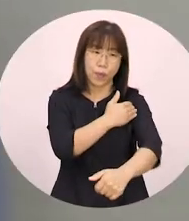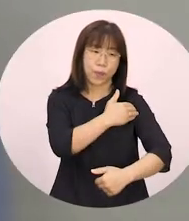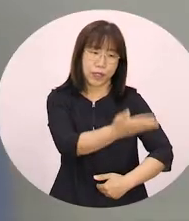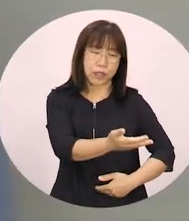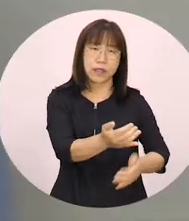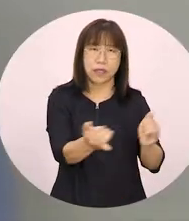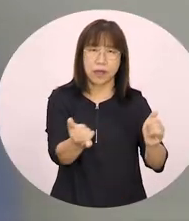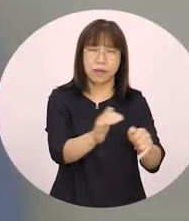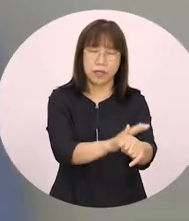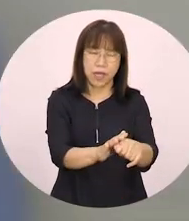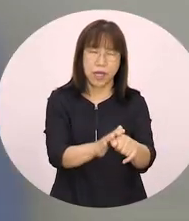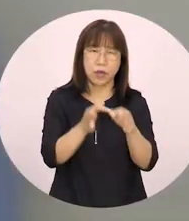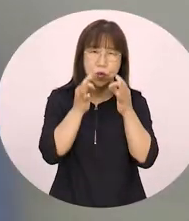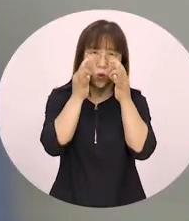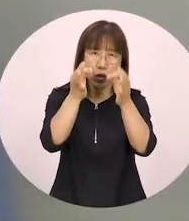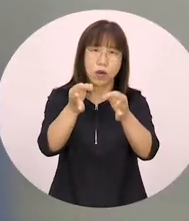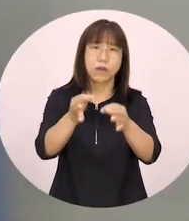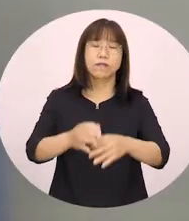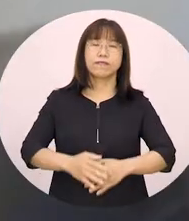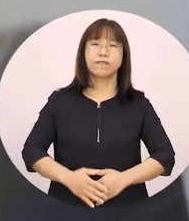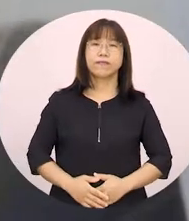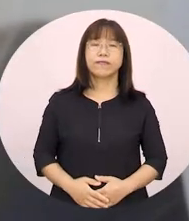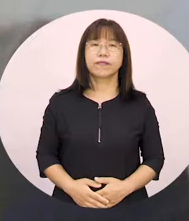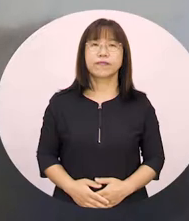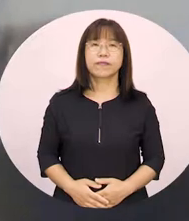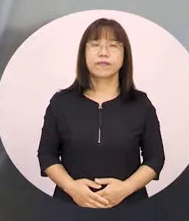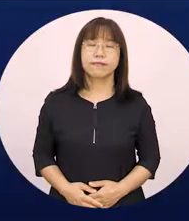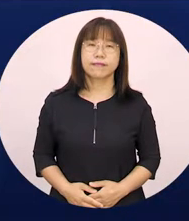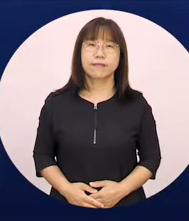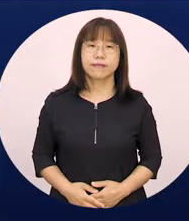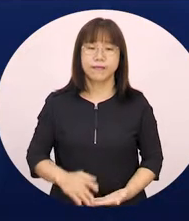최소화에 총력을 다한다는 방침입니다.